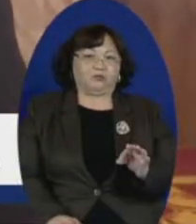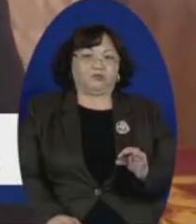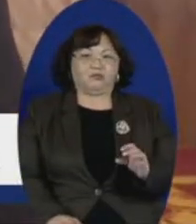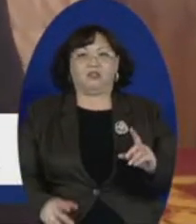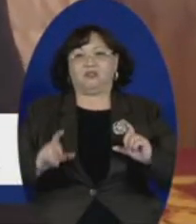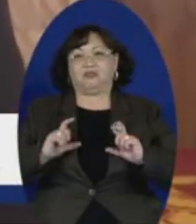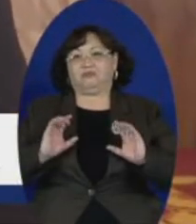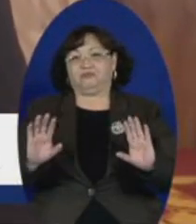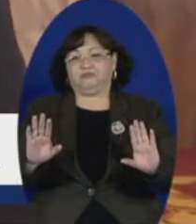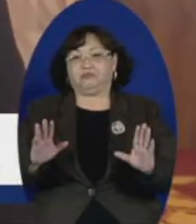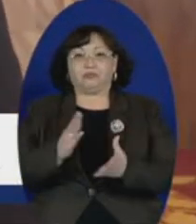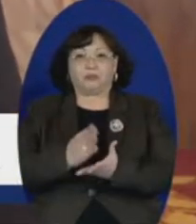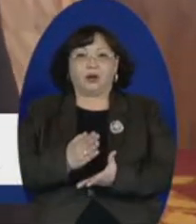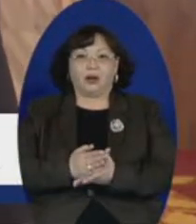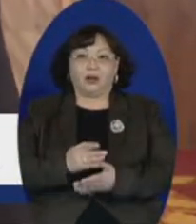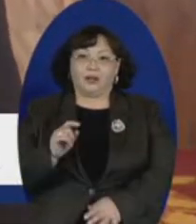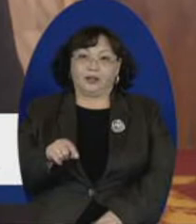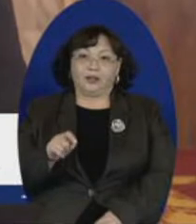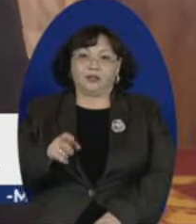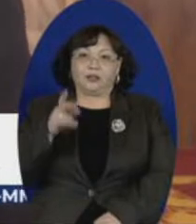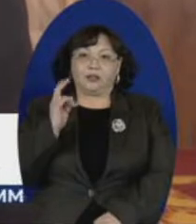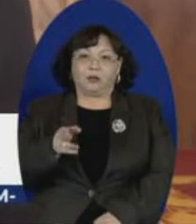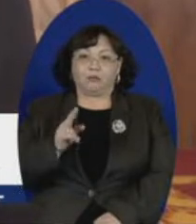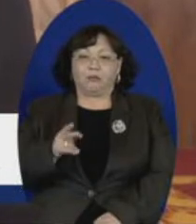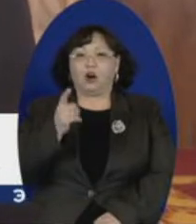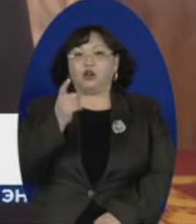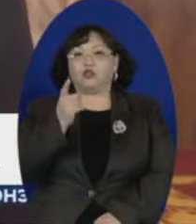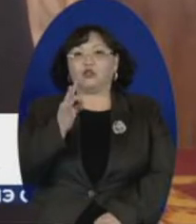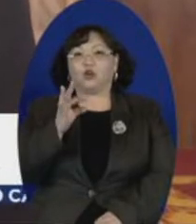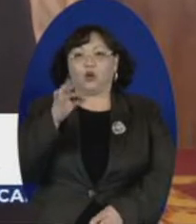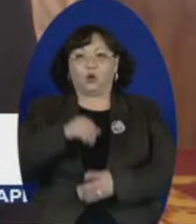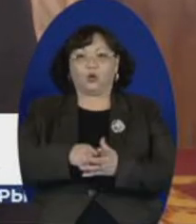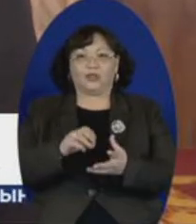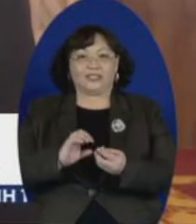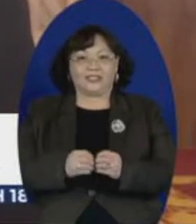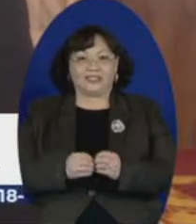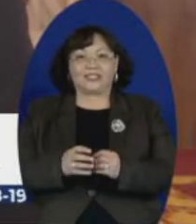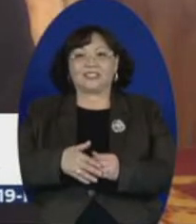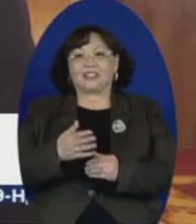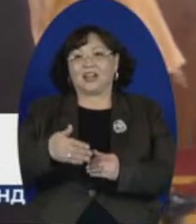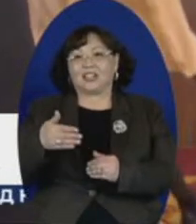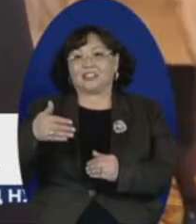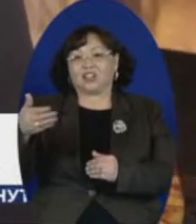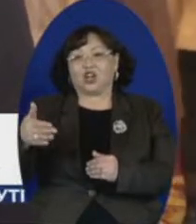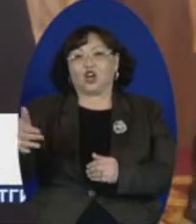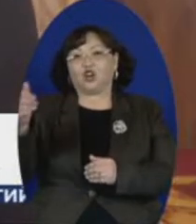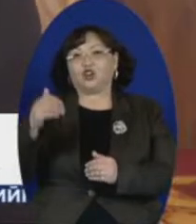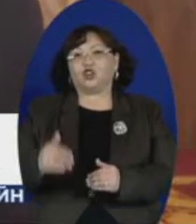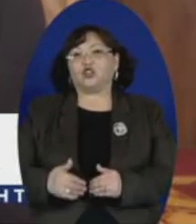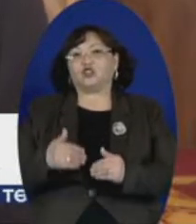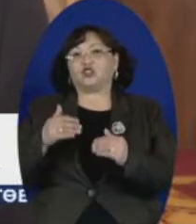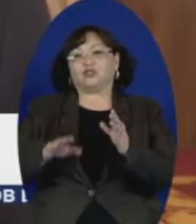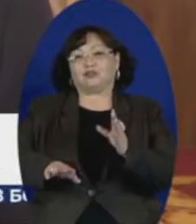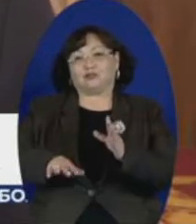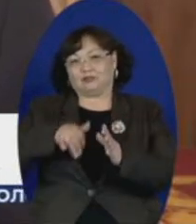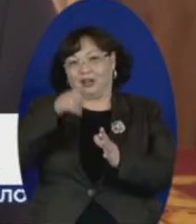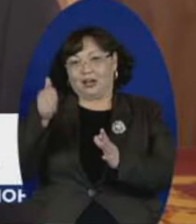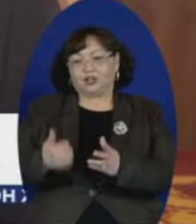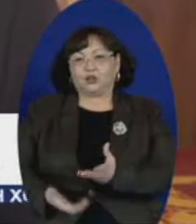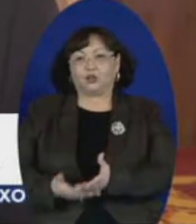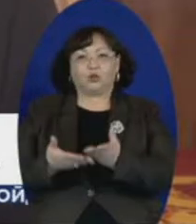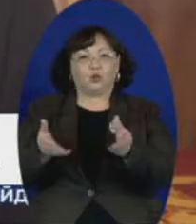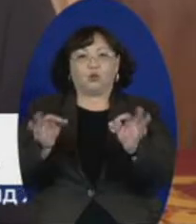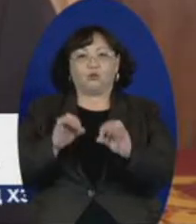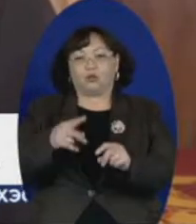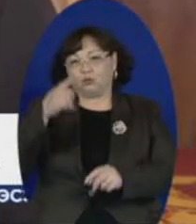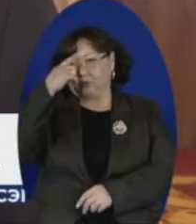байдаг. Тэгэхээр энэ компанид хөрөнгө оруулалт хийж цаашаа хөгжлийг хангаж өгөхгүй бол Монгол улсын эдийн засгийг дандаа